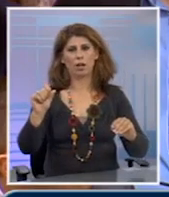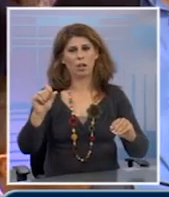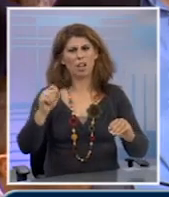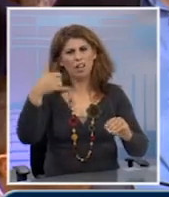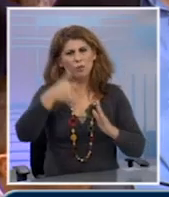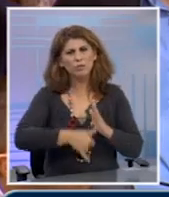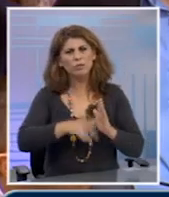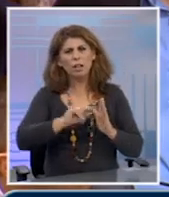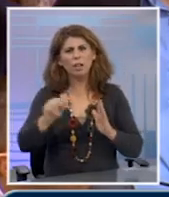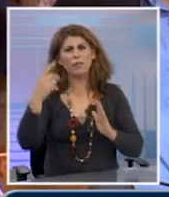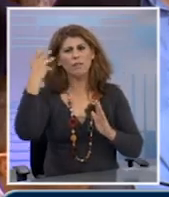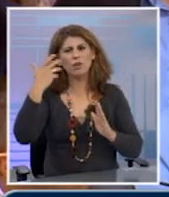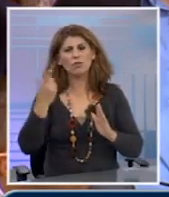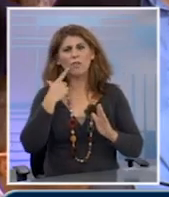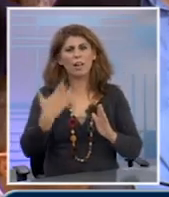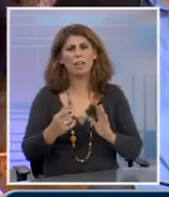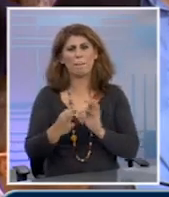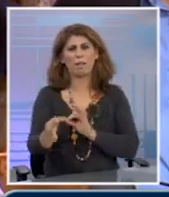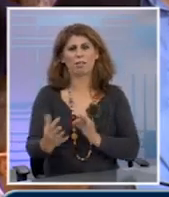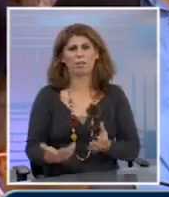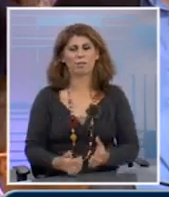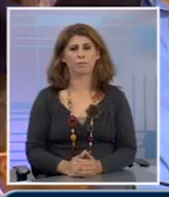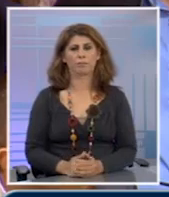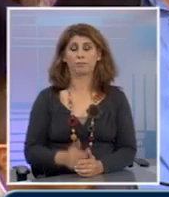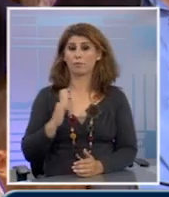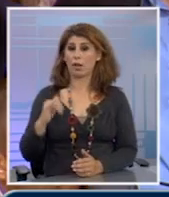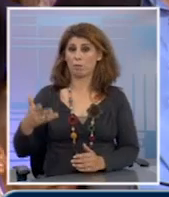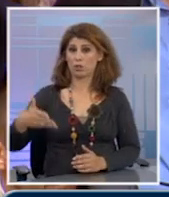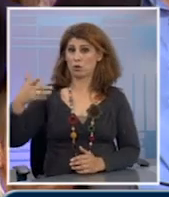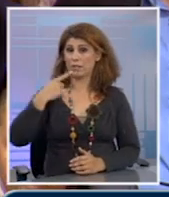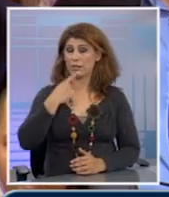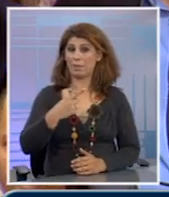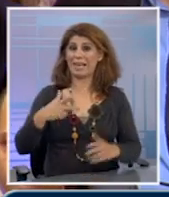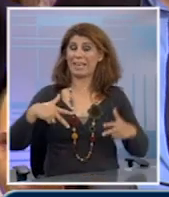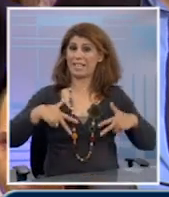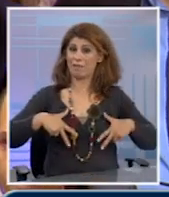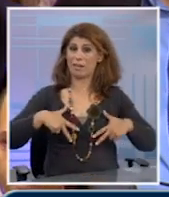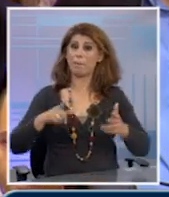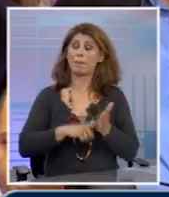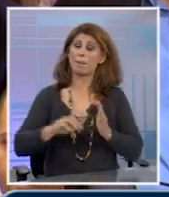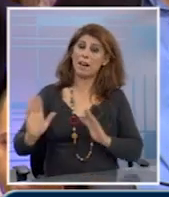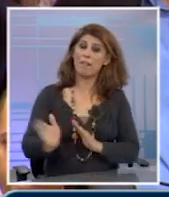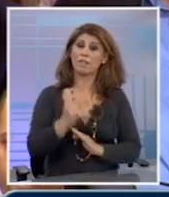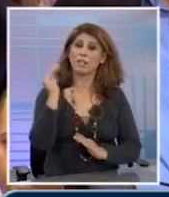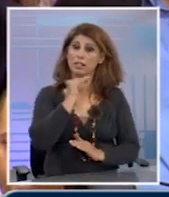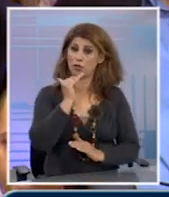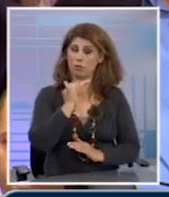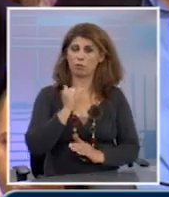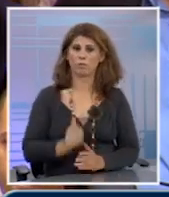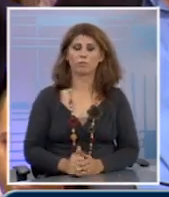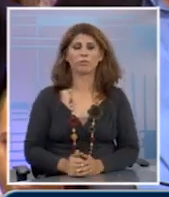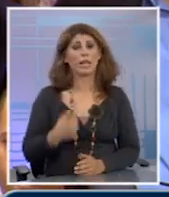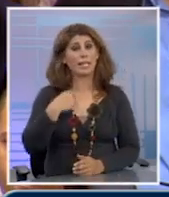απ την ίδια φιλοσοφία αυτά τα μέτρα και τόνισε ότι η κυβέρνηση πρέπει να φύγει το συντομότερο